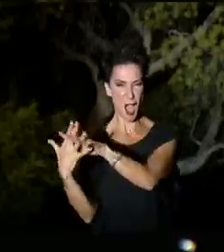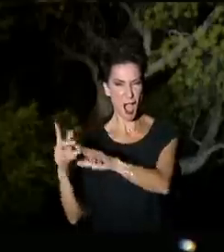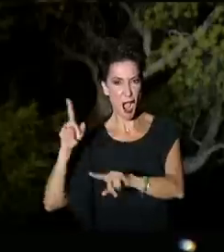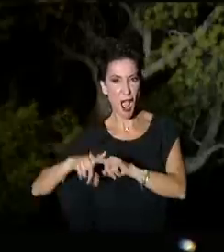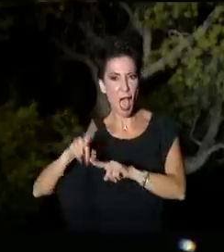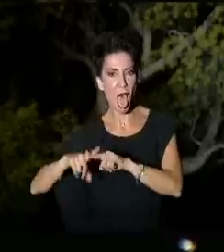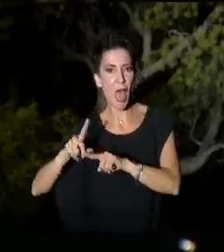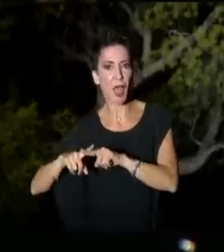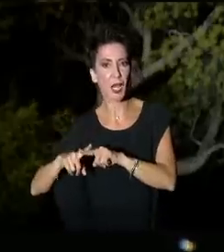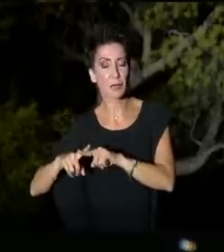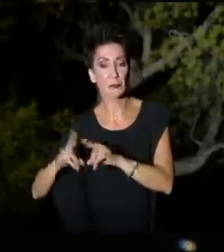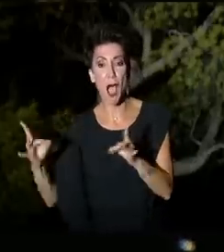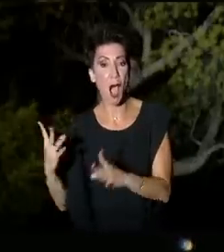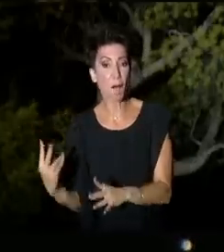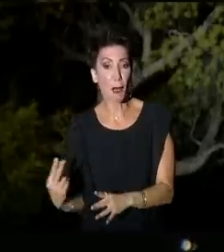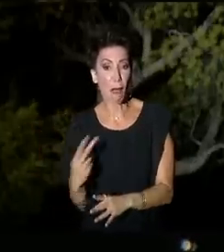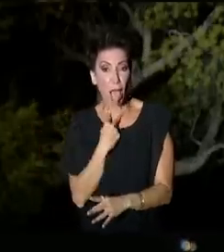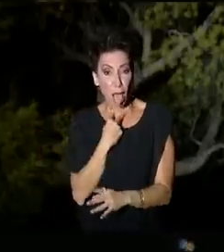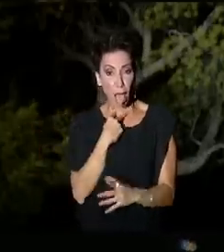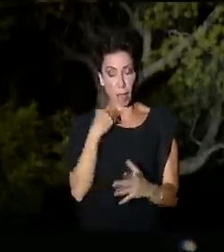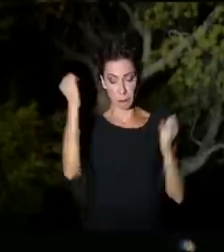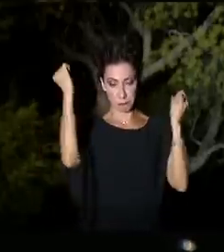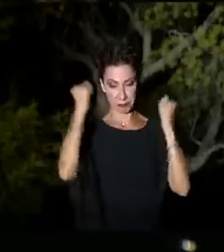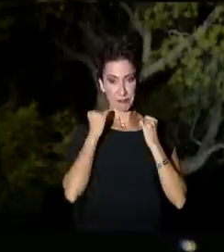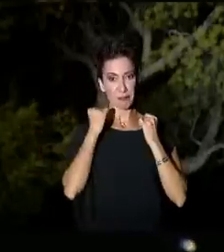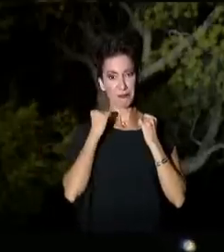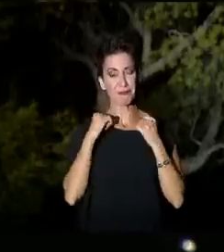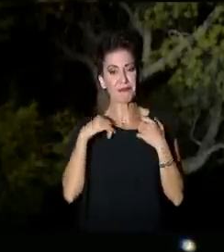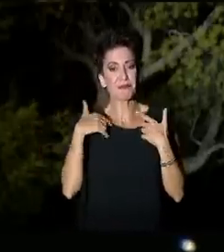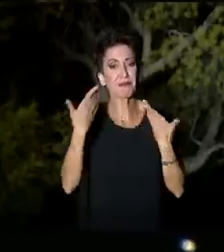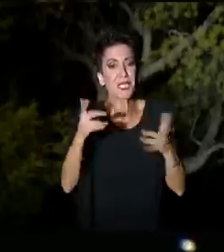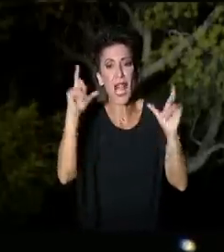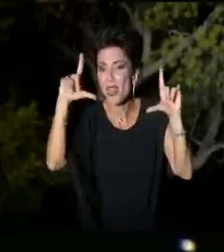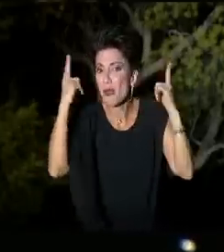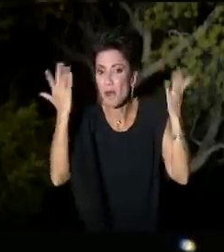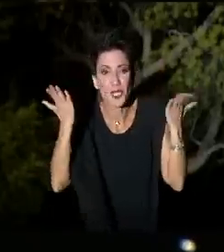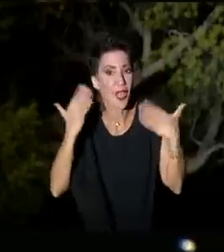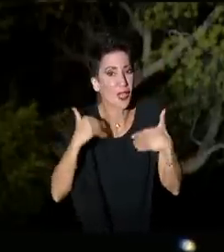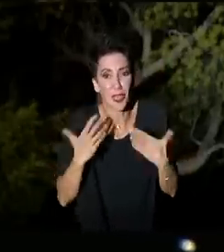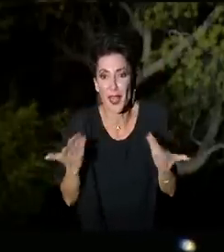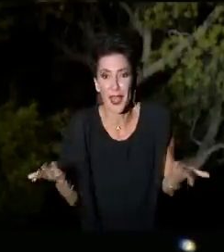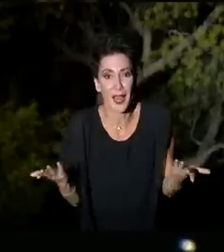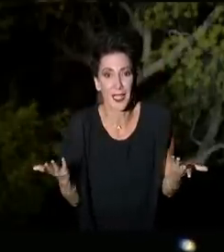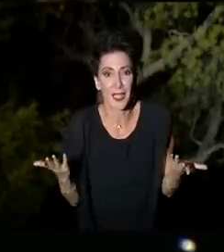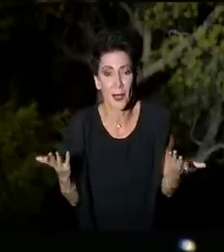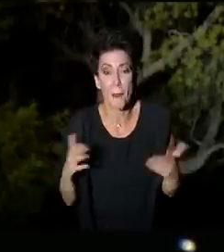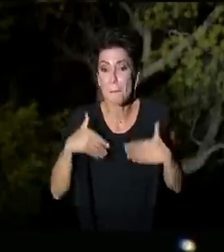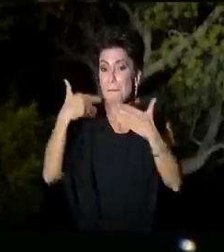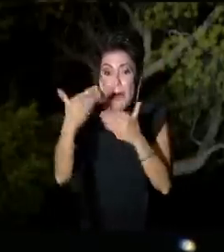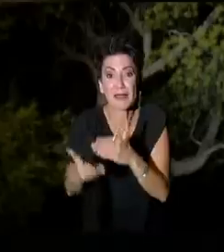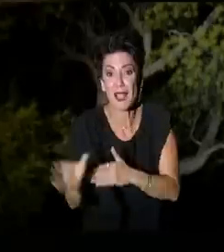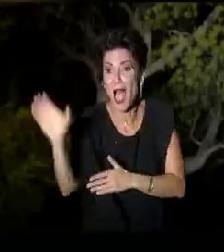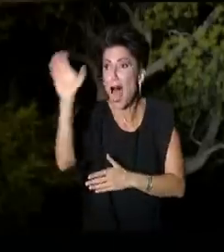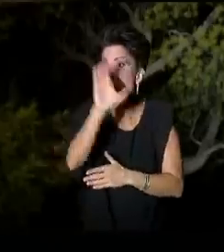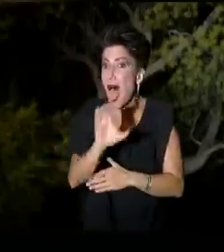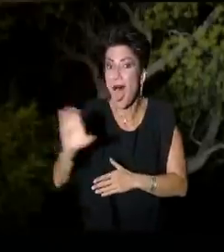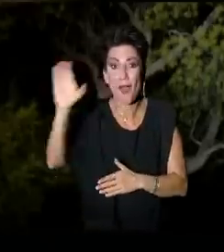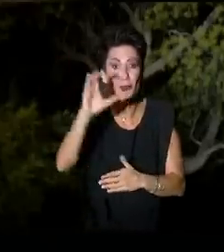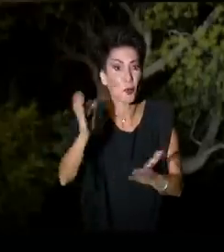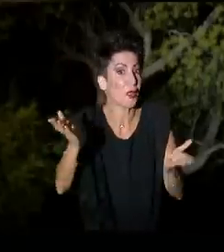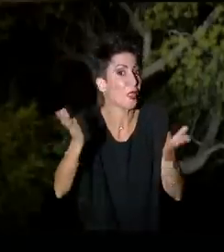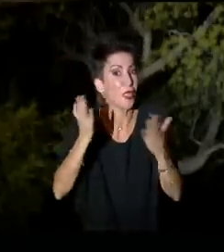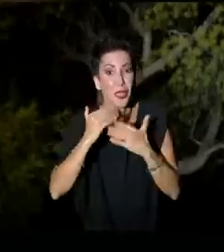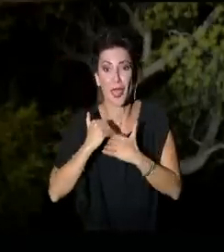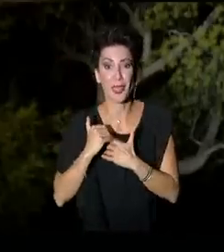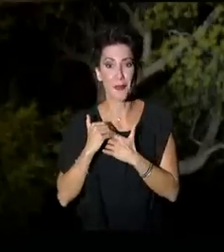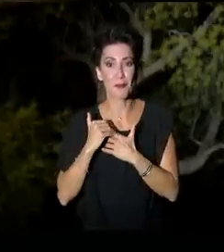ακολουθούσε η κλασική φιλοσοφία και η δημοκρατία. Ούτε η Ευρώπη με το κράτος